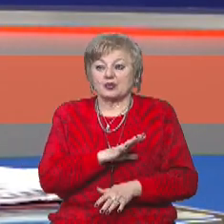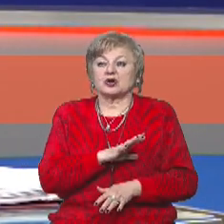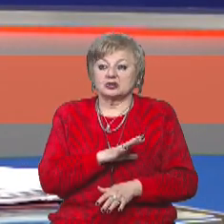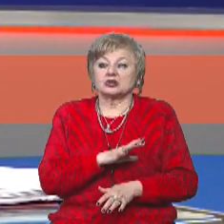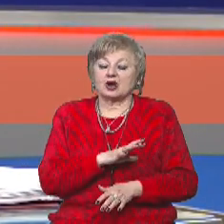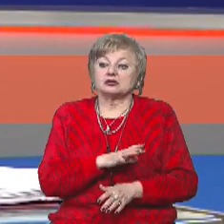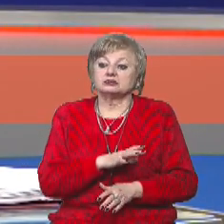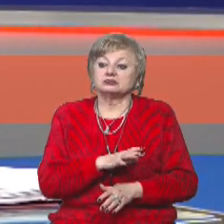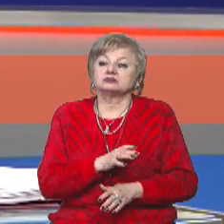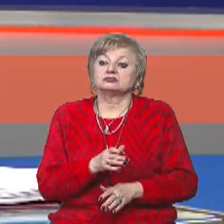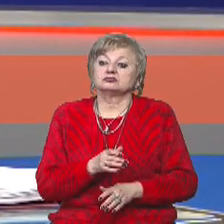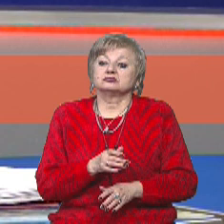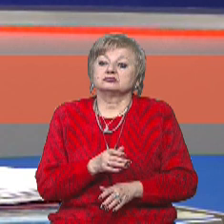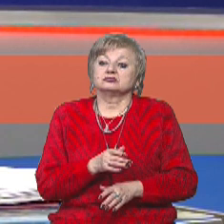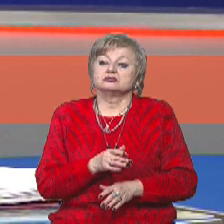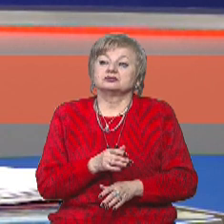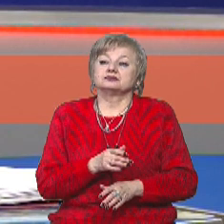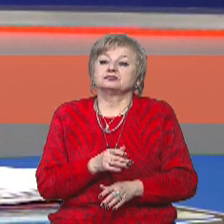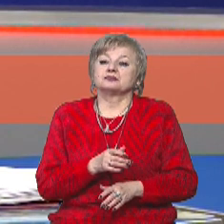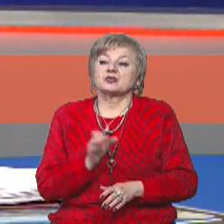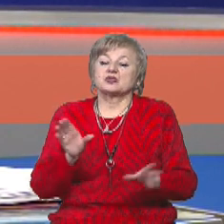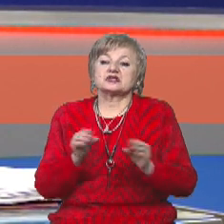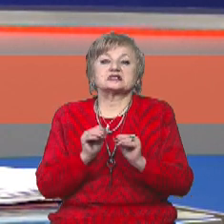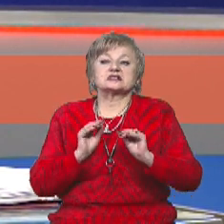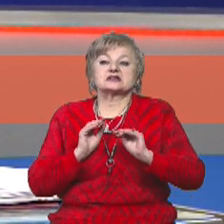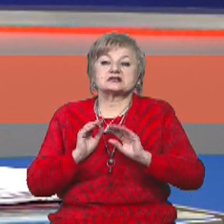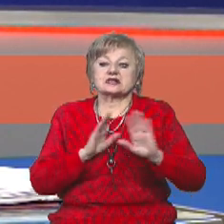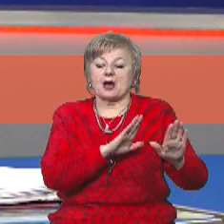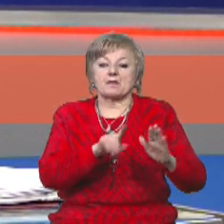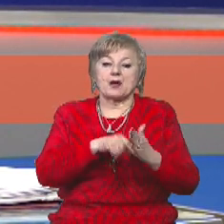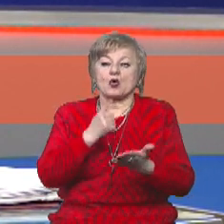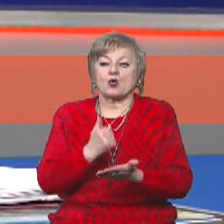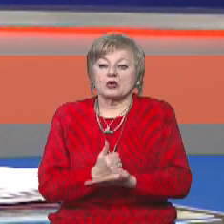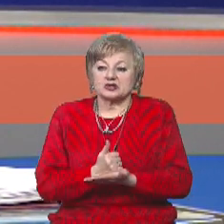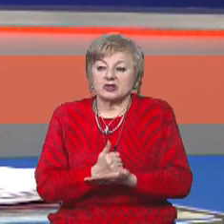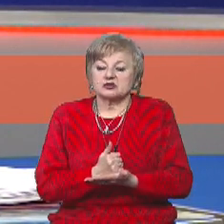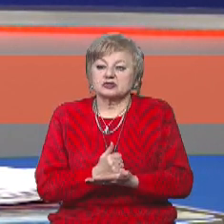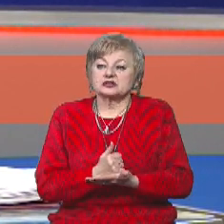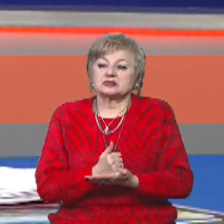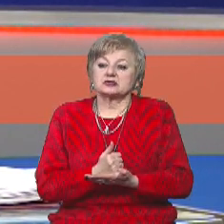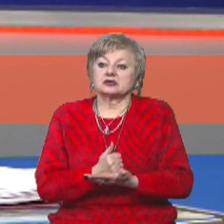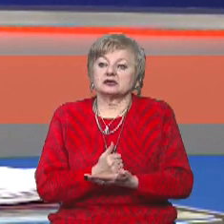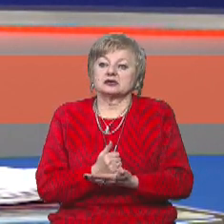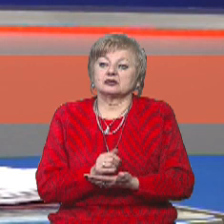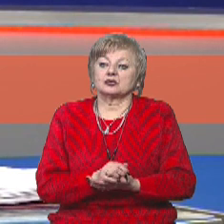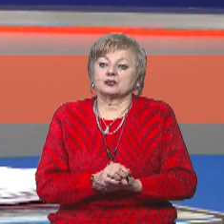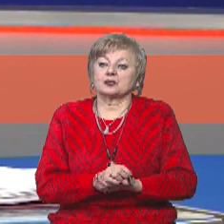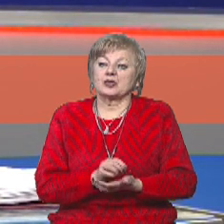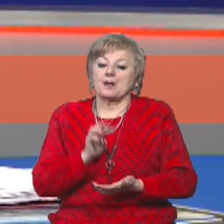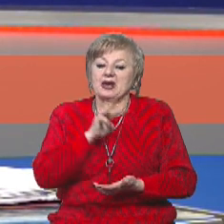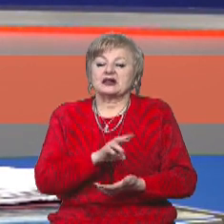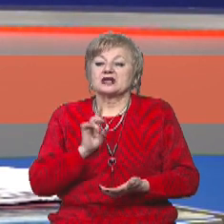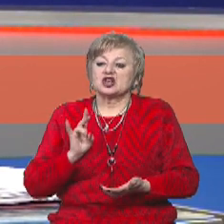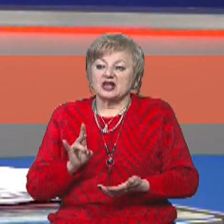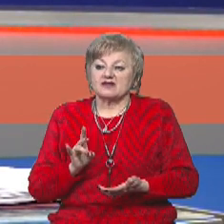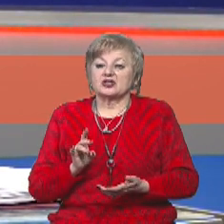тому що була з замом губернатора, да, Кудерук Мариною, Марина Кудерук. Да, Миколаївною.